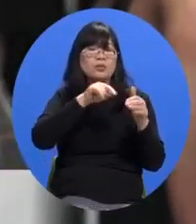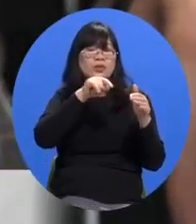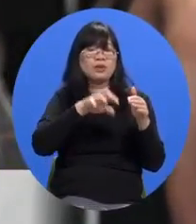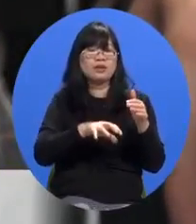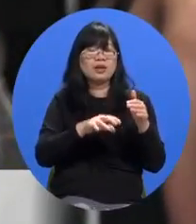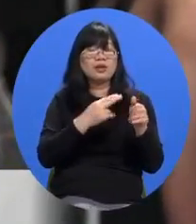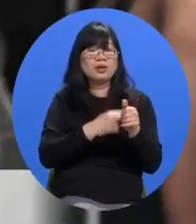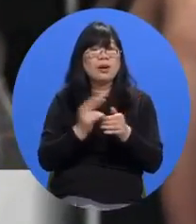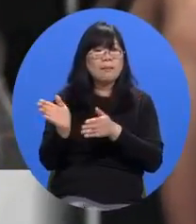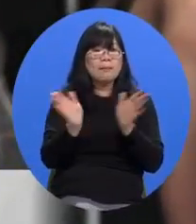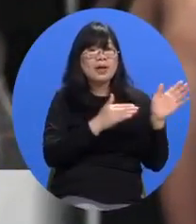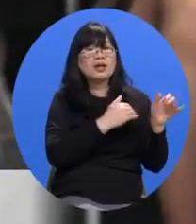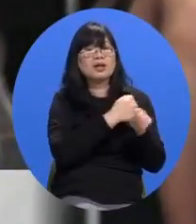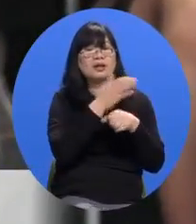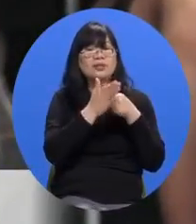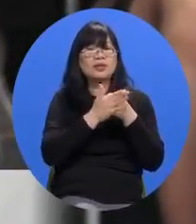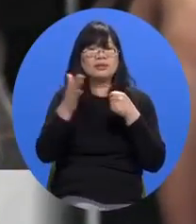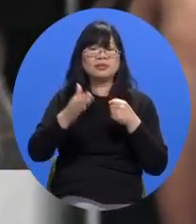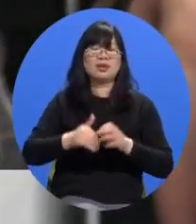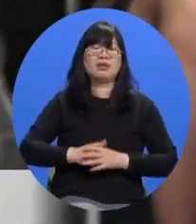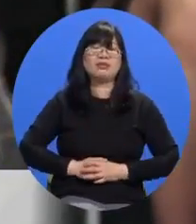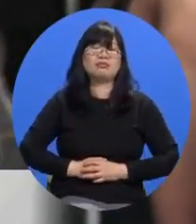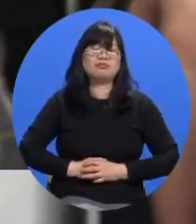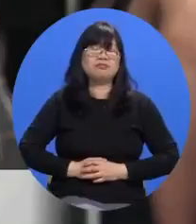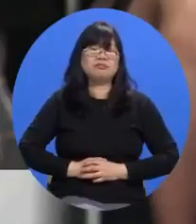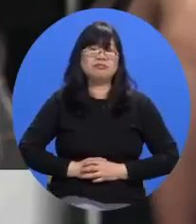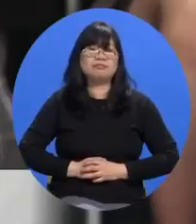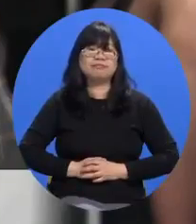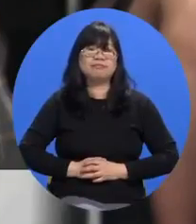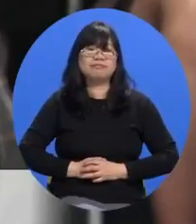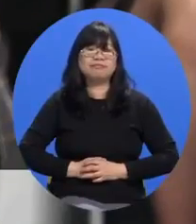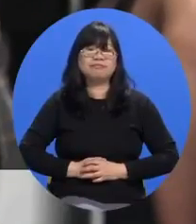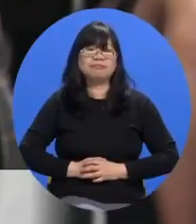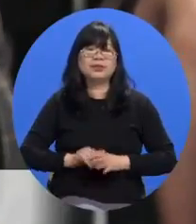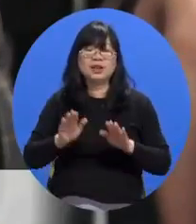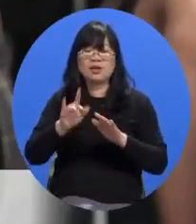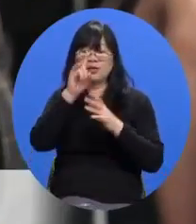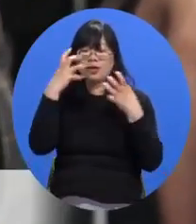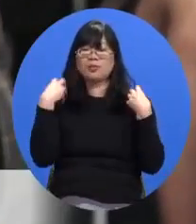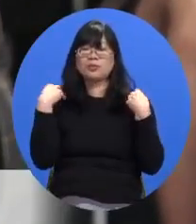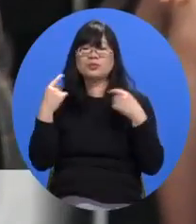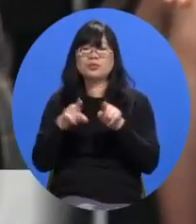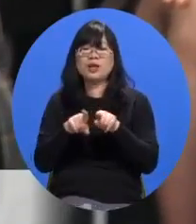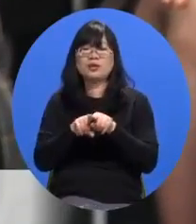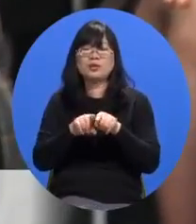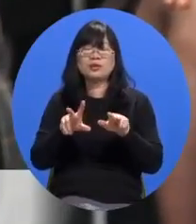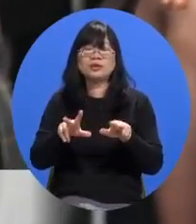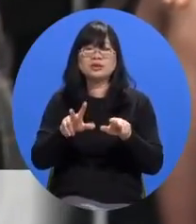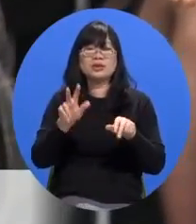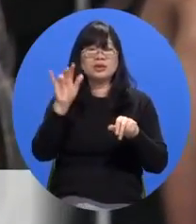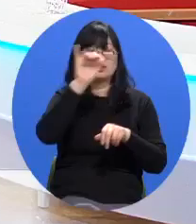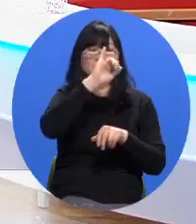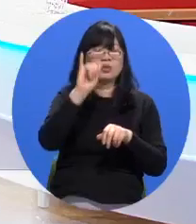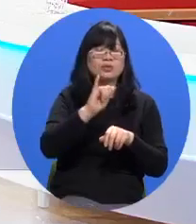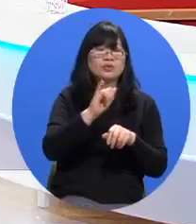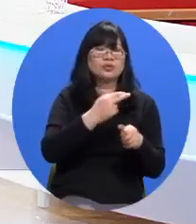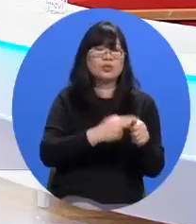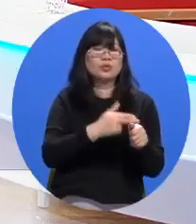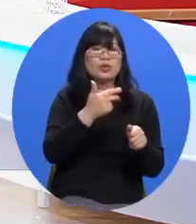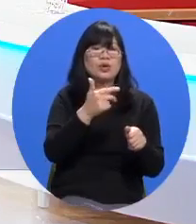교사 패싱을 한 상태입니다. 아, 네. 네. 예. 근데 현 정부하고 이 정교조랑 상당히 친한 걸로 알고